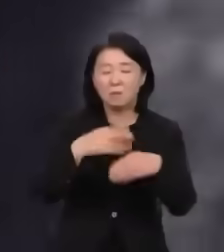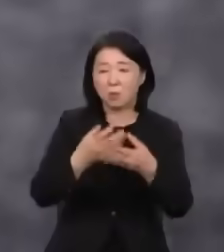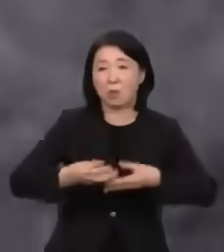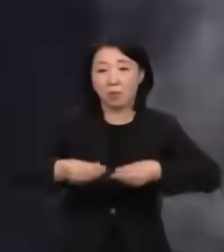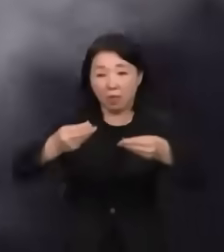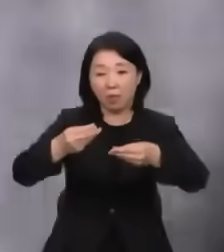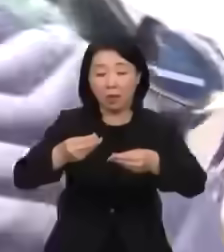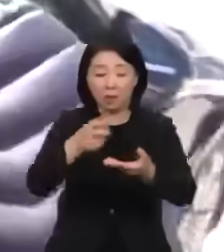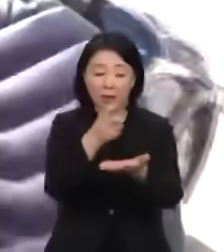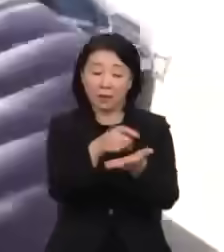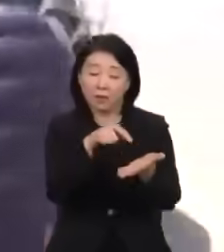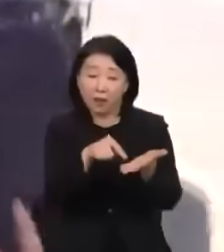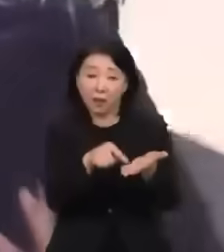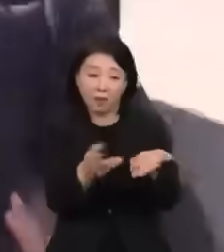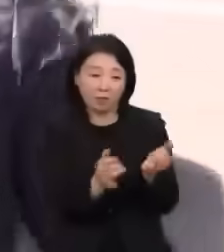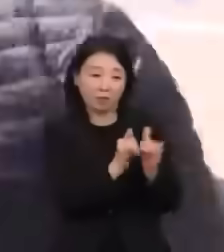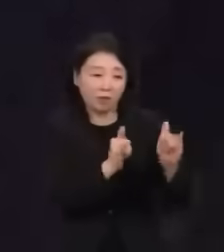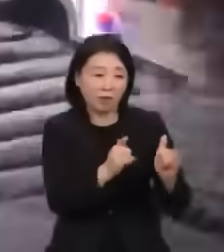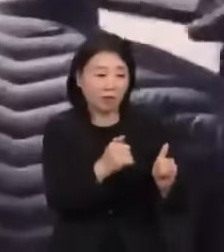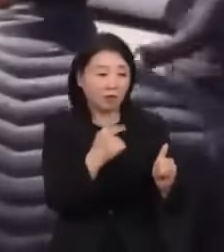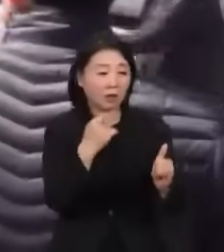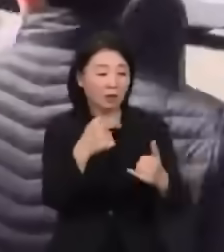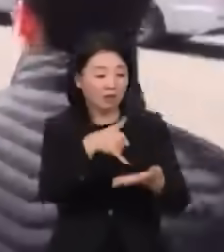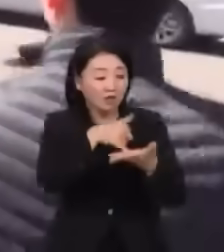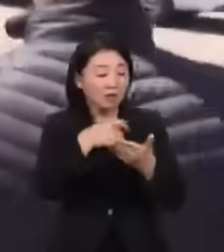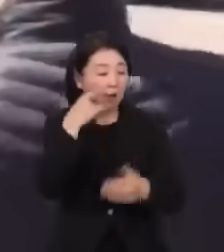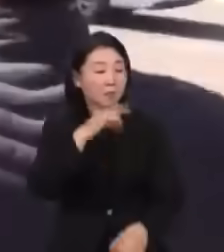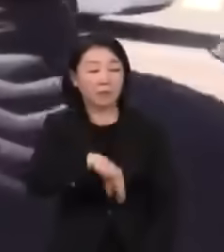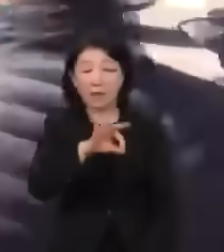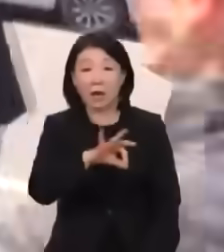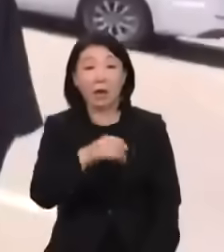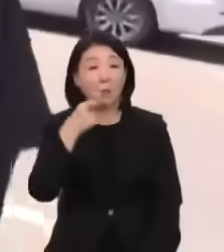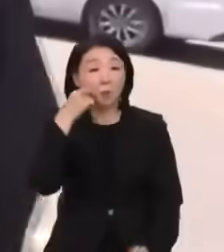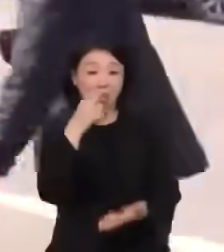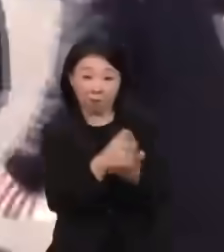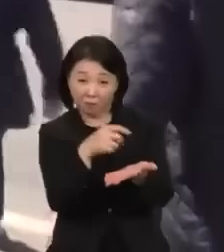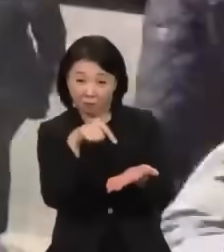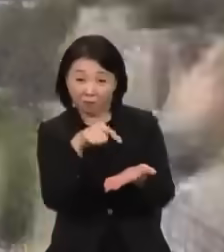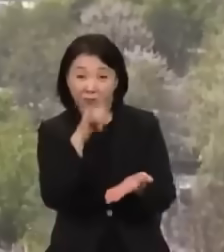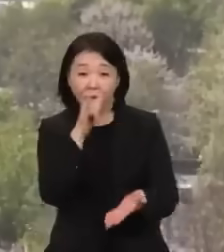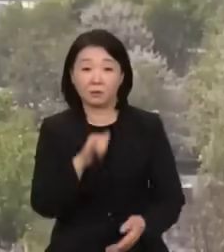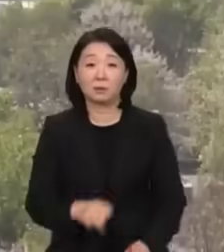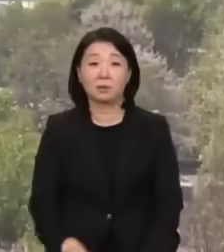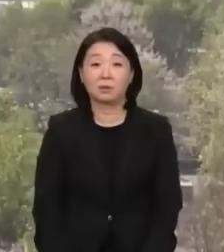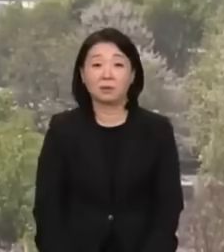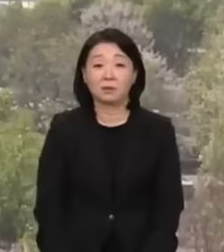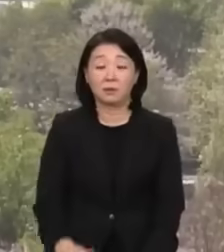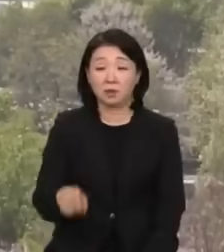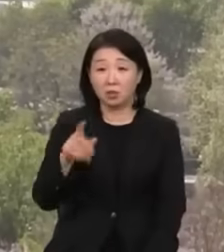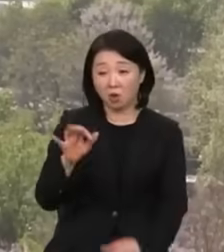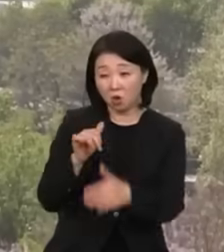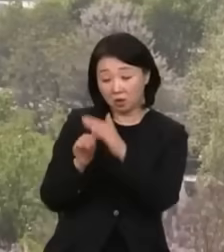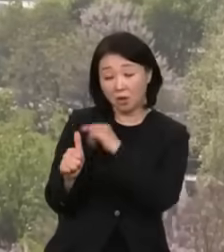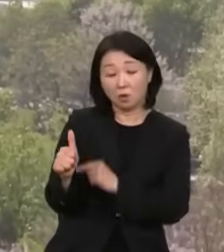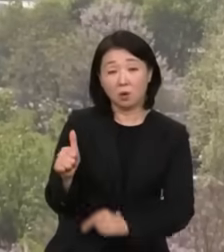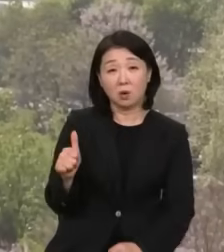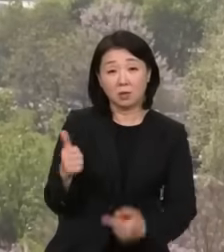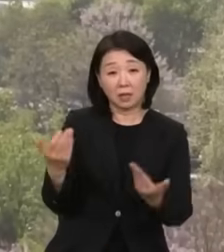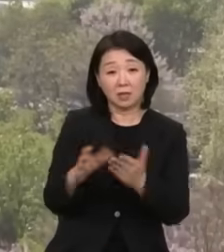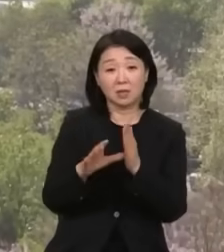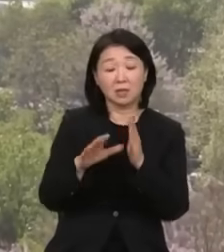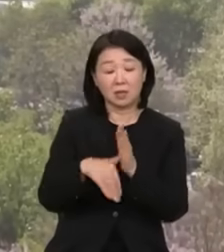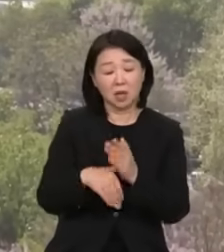가이드라인은 하급자의 인격이나 외모 등을 비하하는 행위를 하지 못하게 규정하고 있습니다. 정재호 대사 측은 당시 직무